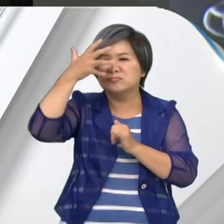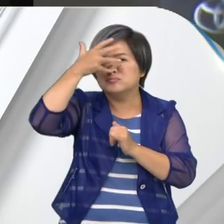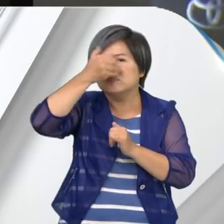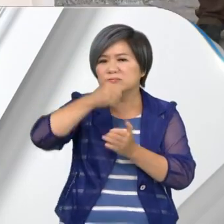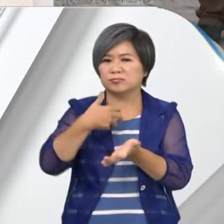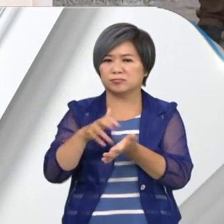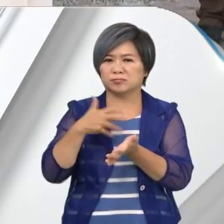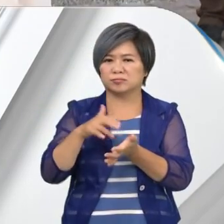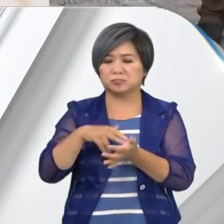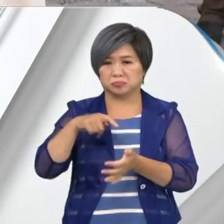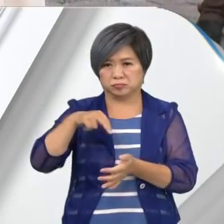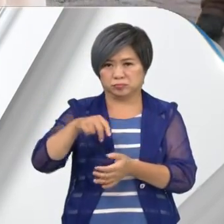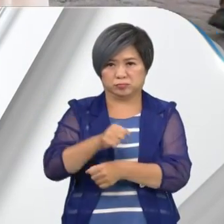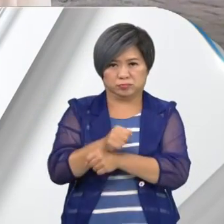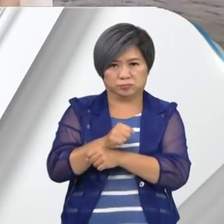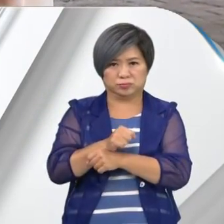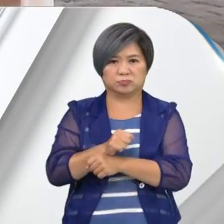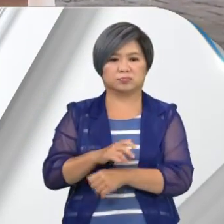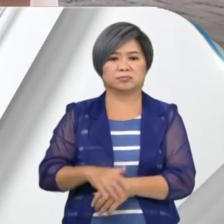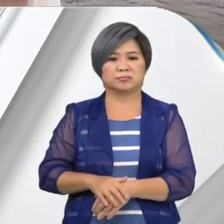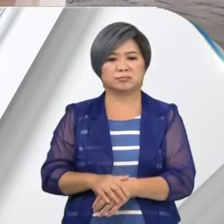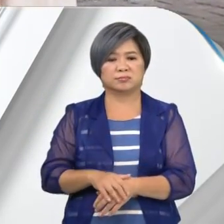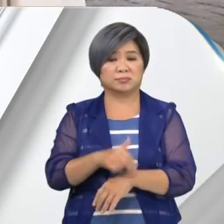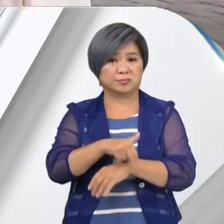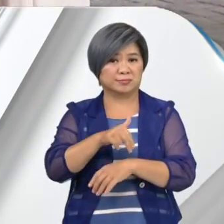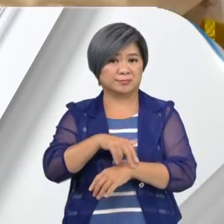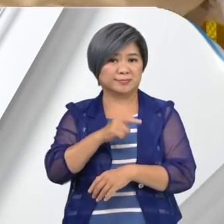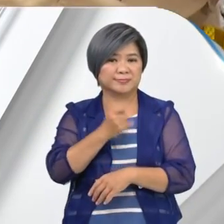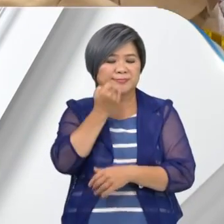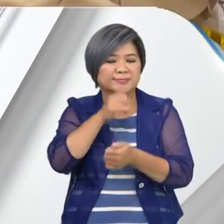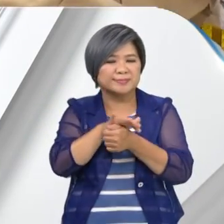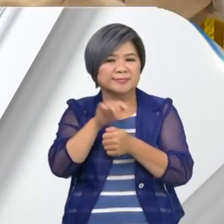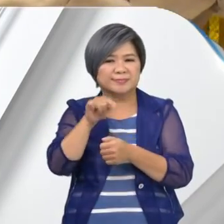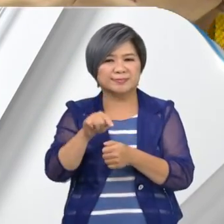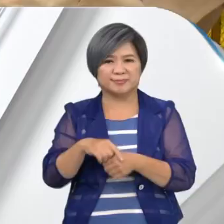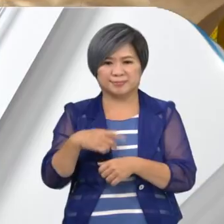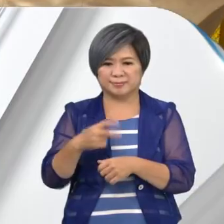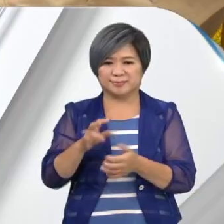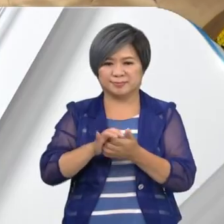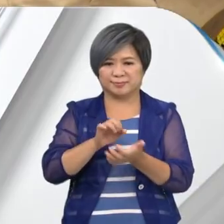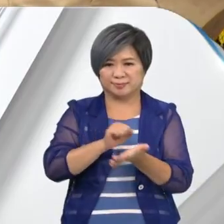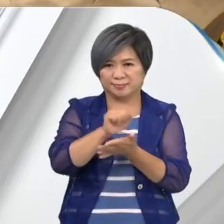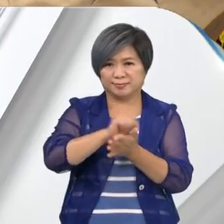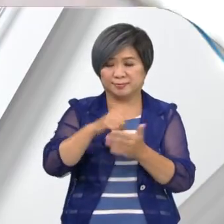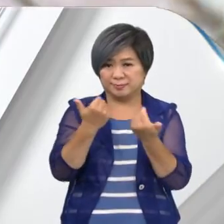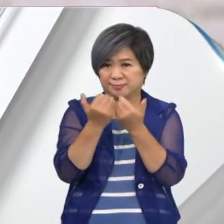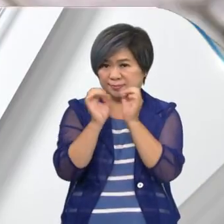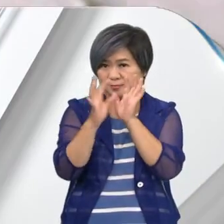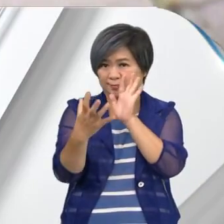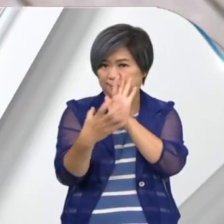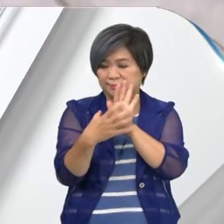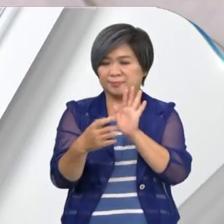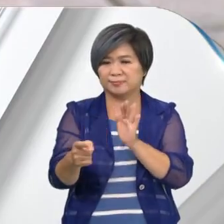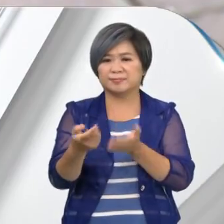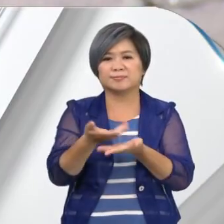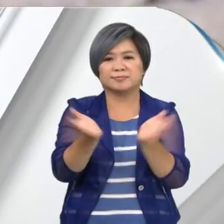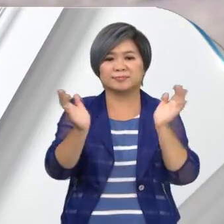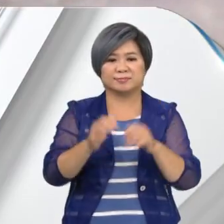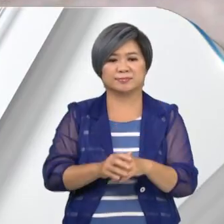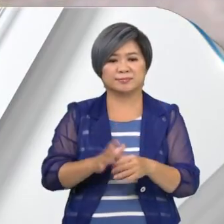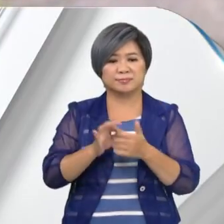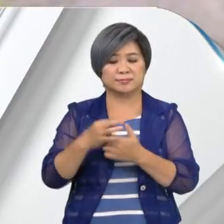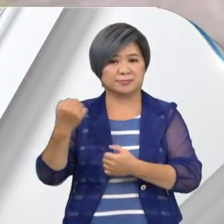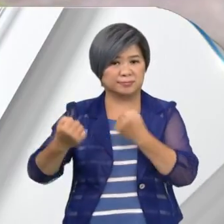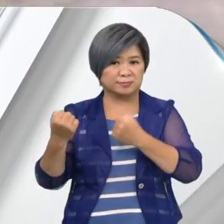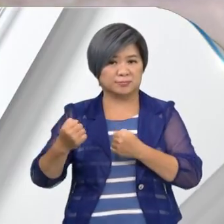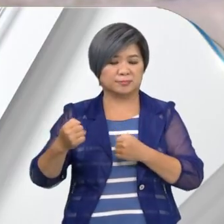行的安全。 除了在规定年下版本的票丝牌，新埔分局和因的反光标志发布民众，希望视察的